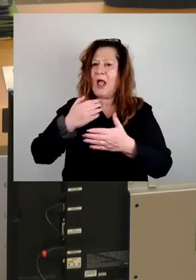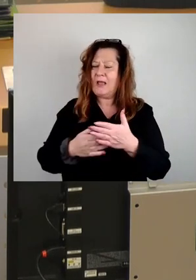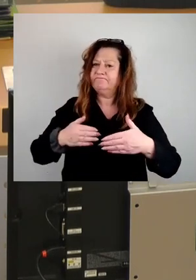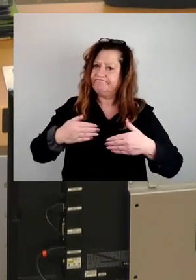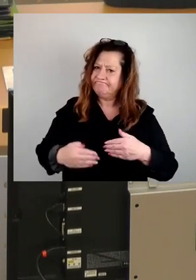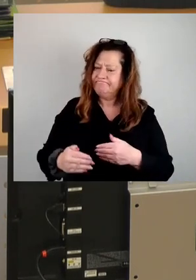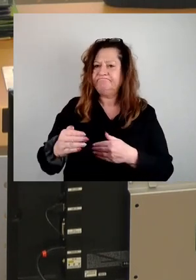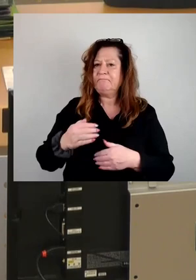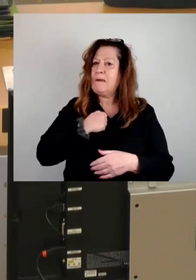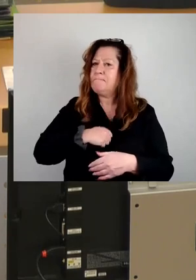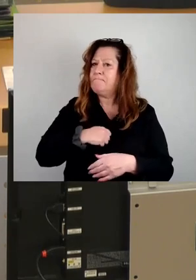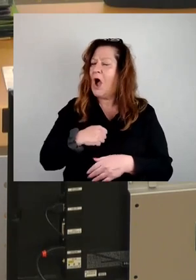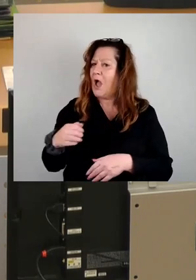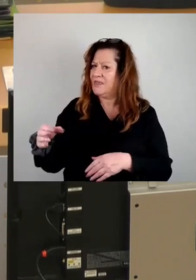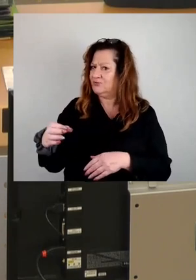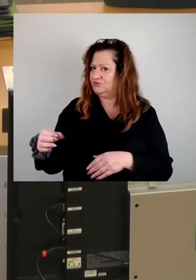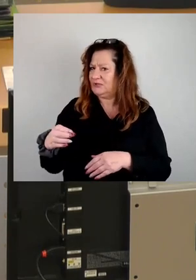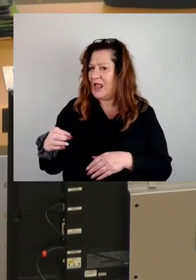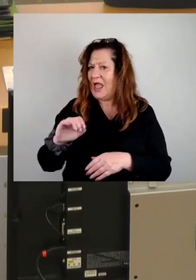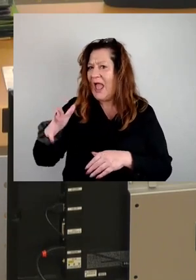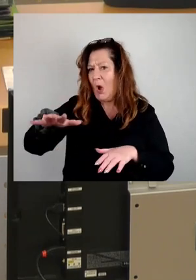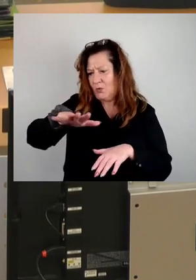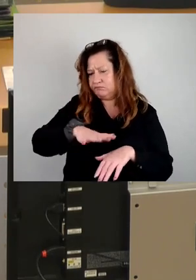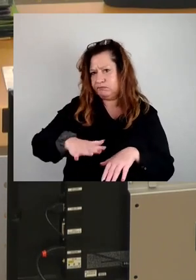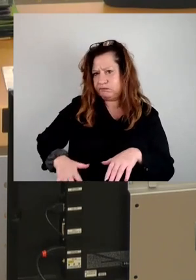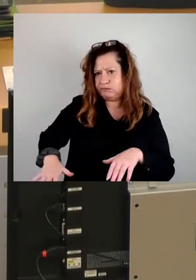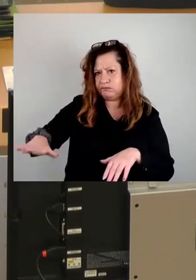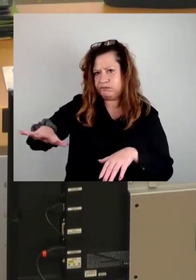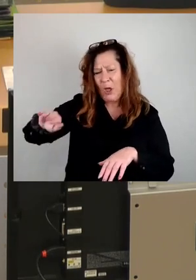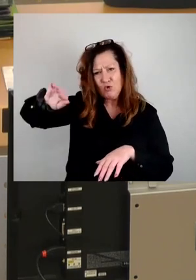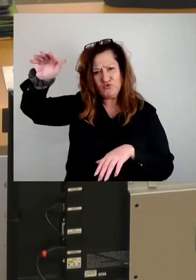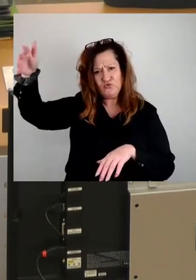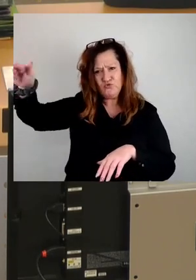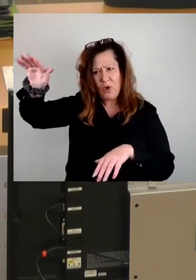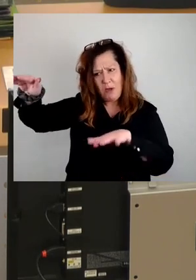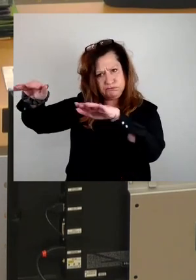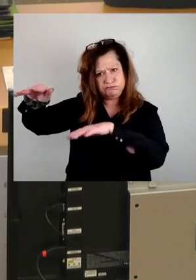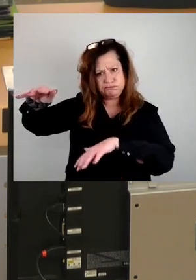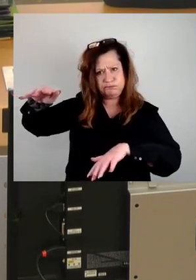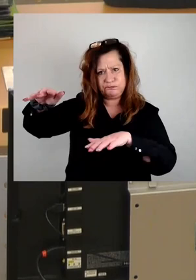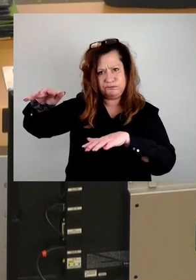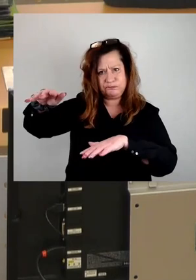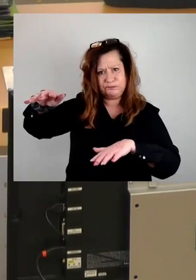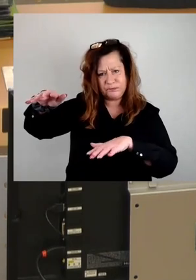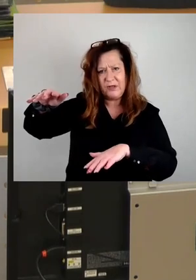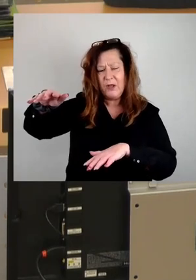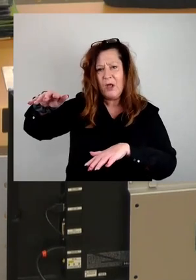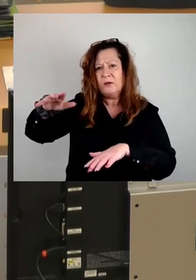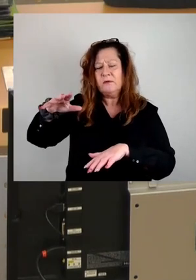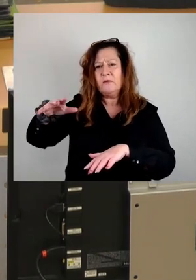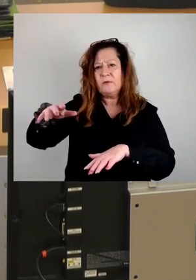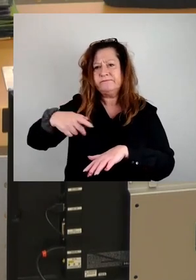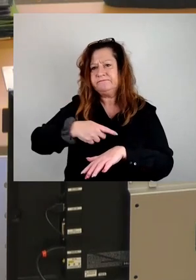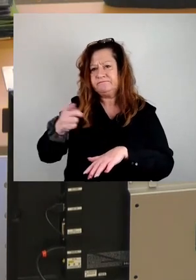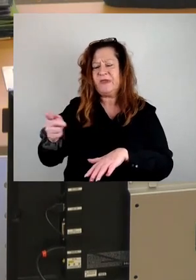Badestelle als auch das Gelände, was dort um den Trümmerberg entstehen soll, wirklich gewünscht wird von den Menschen und gebraucht